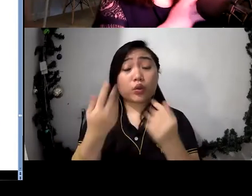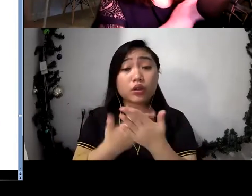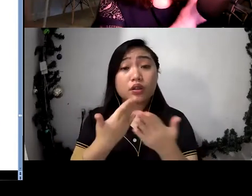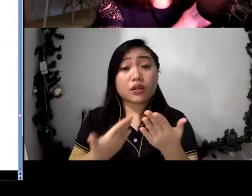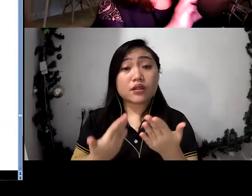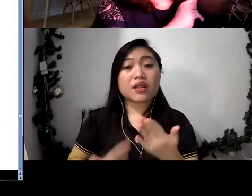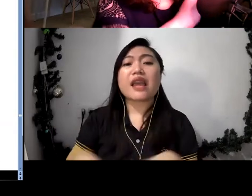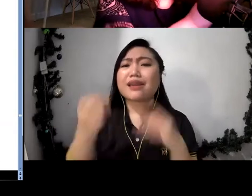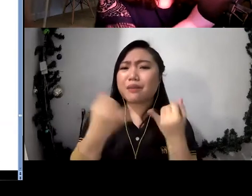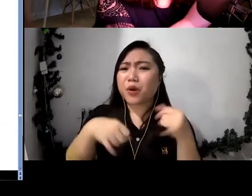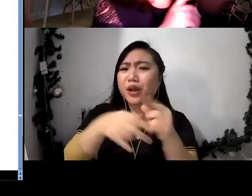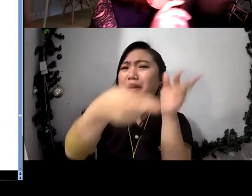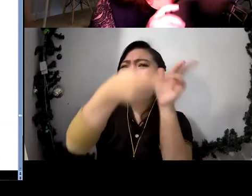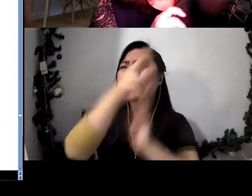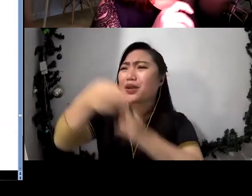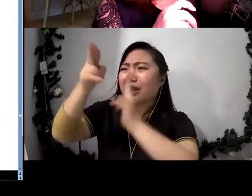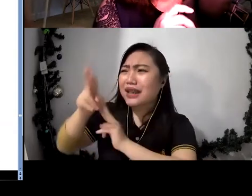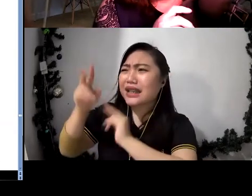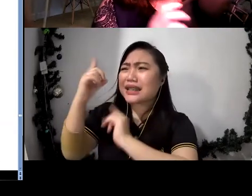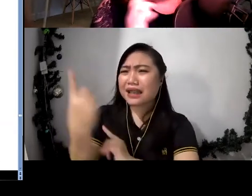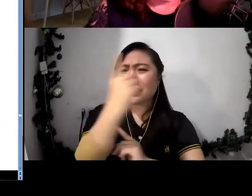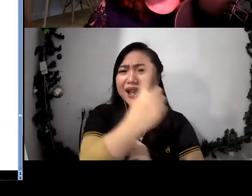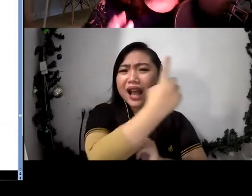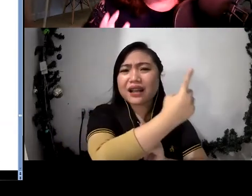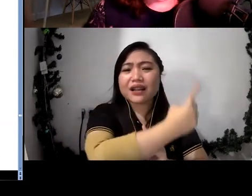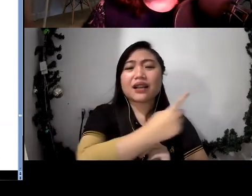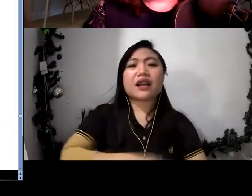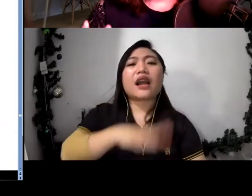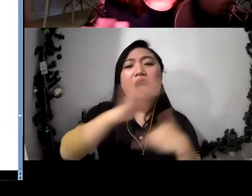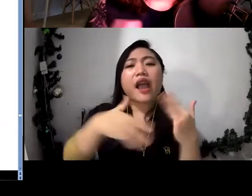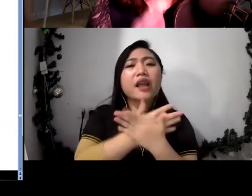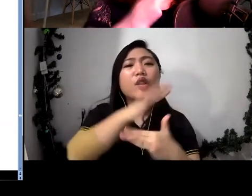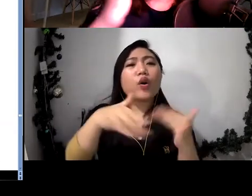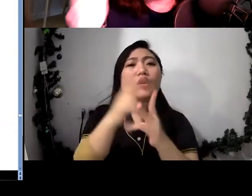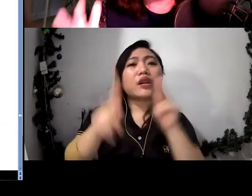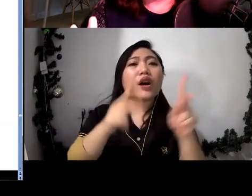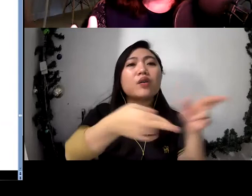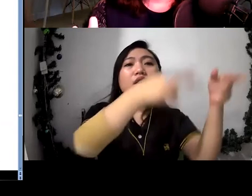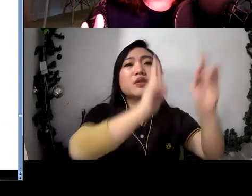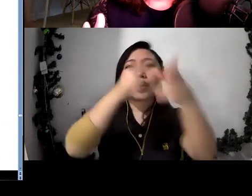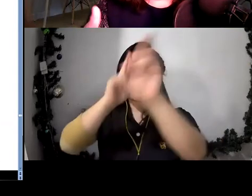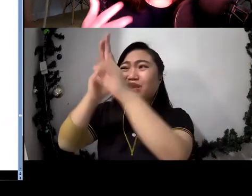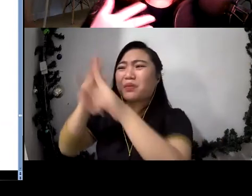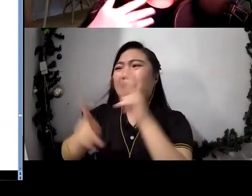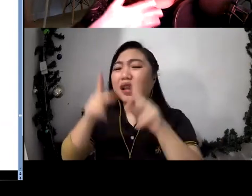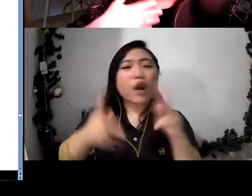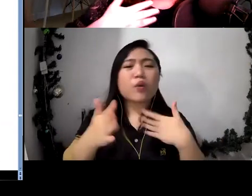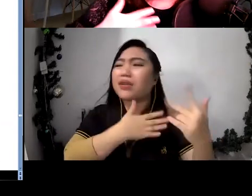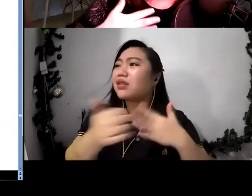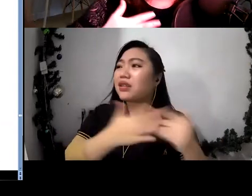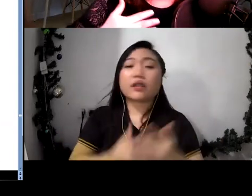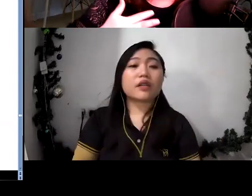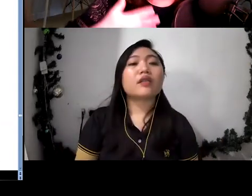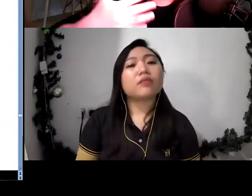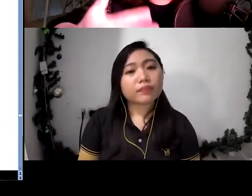may respeto sa isa't isa, no? Tayo ay may respeto sa pagkatao, maging sino man sila, no? Nandun pa tayo sa stage